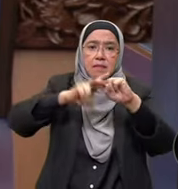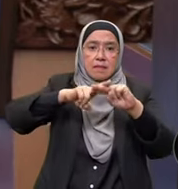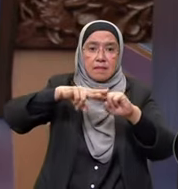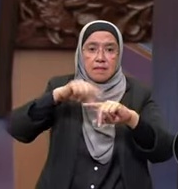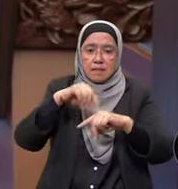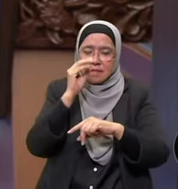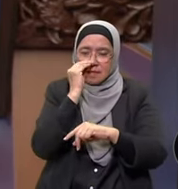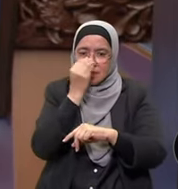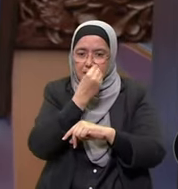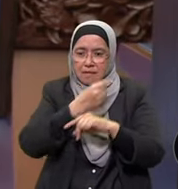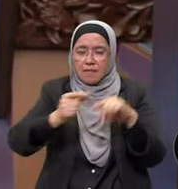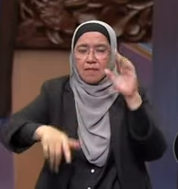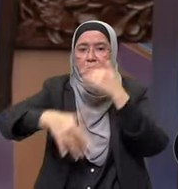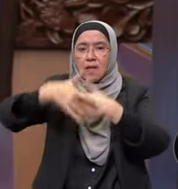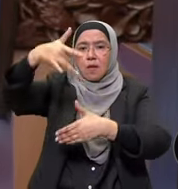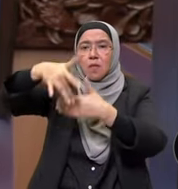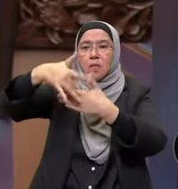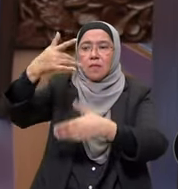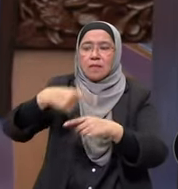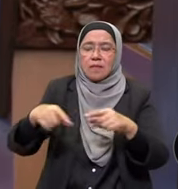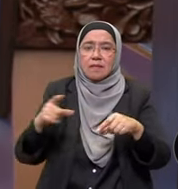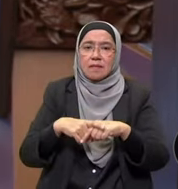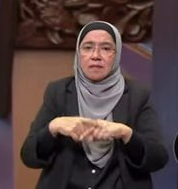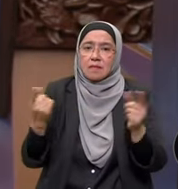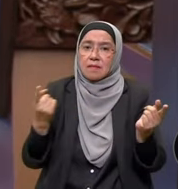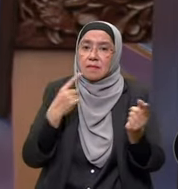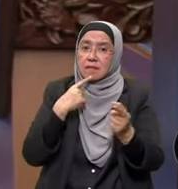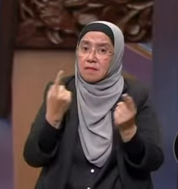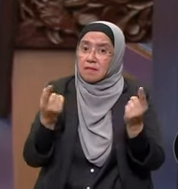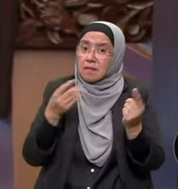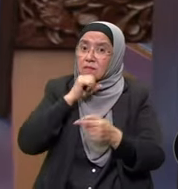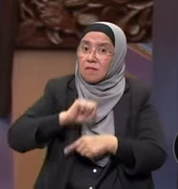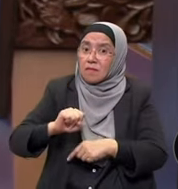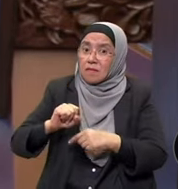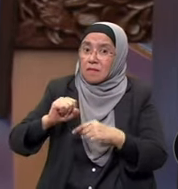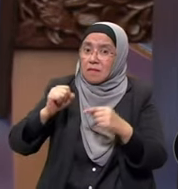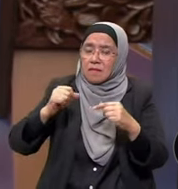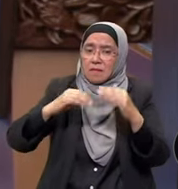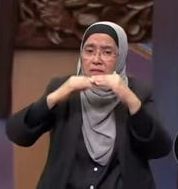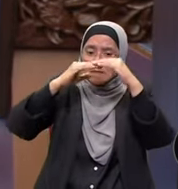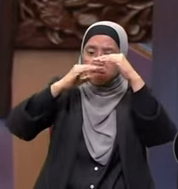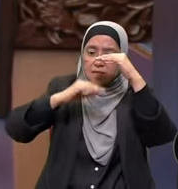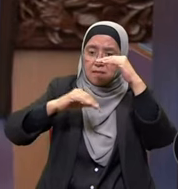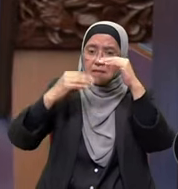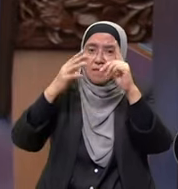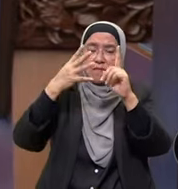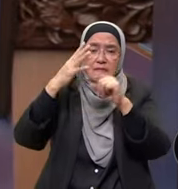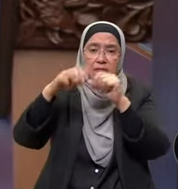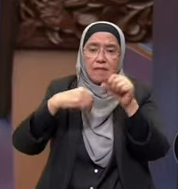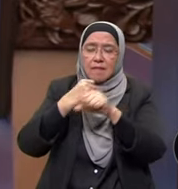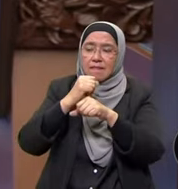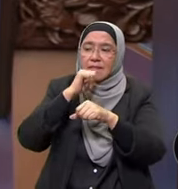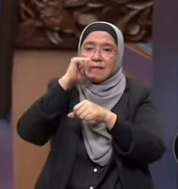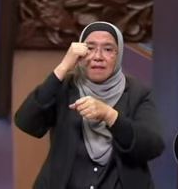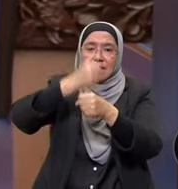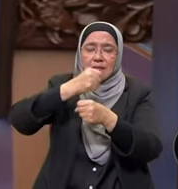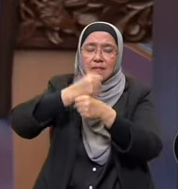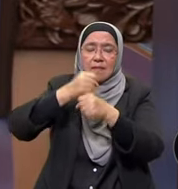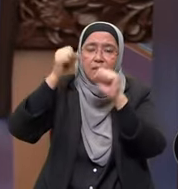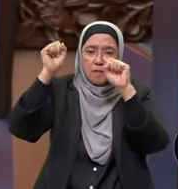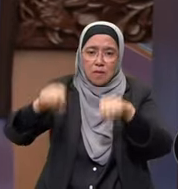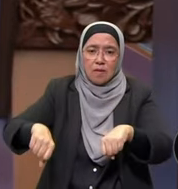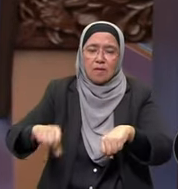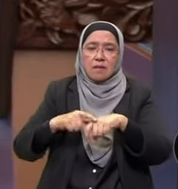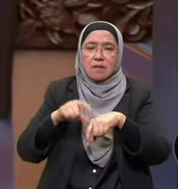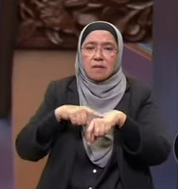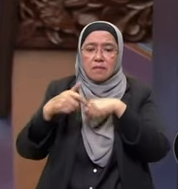walaupun mereka yang berusia di bawah 16 tahun biasanya tidak bekerja secara formal mereka boleh membuat caruman sendiri